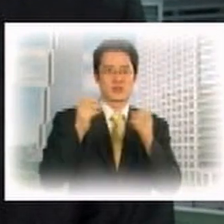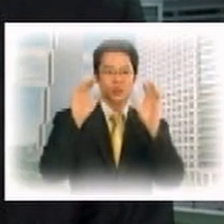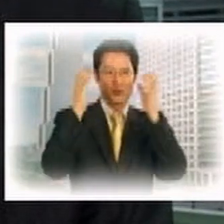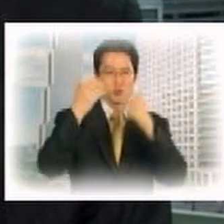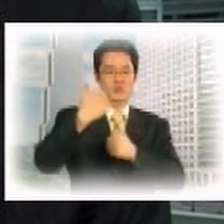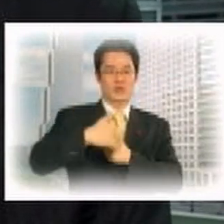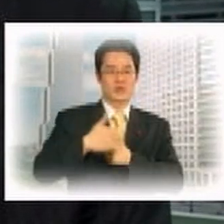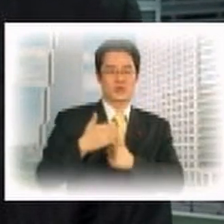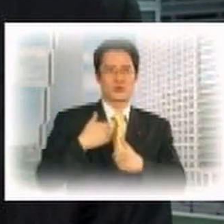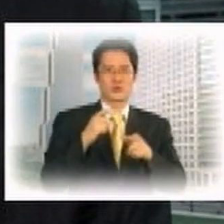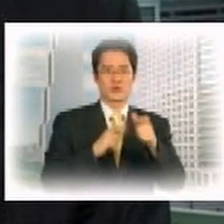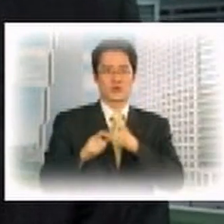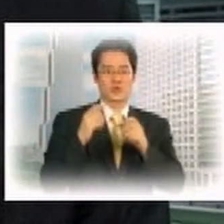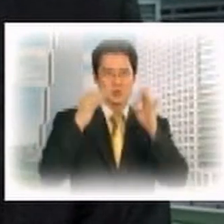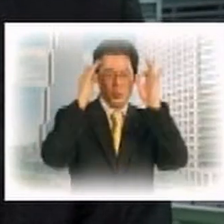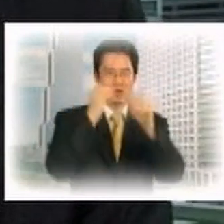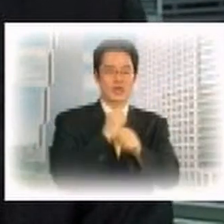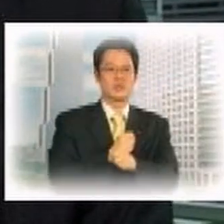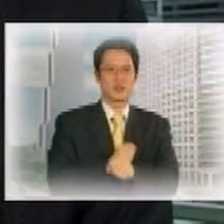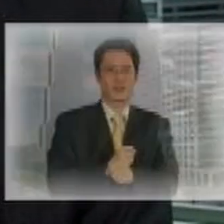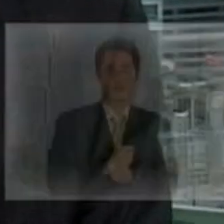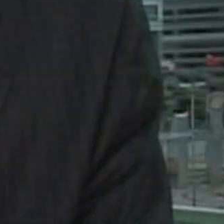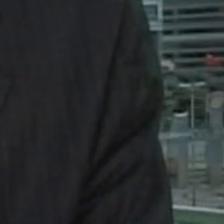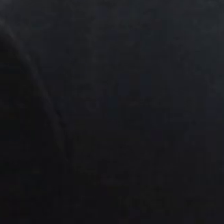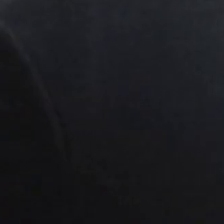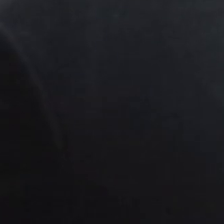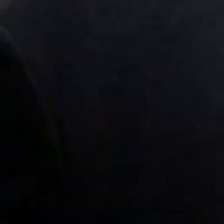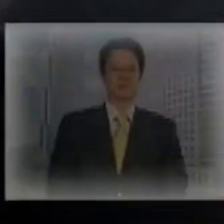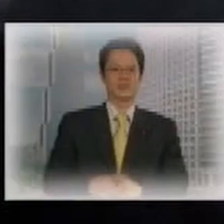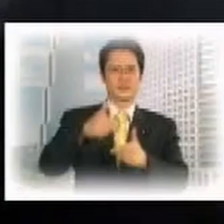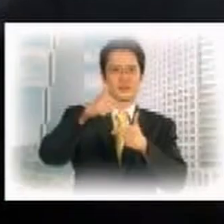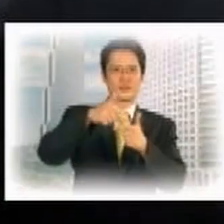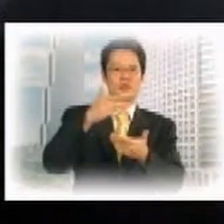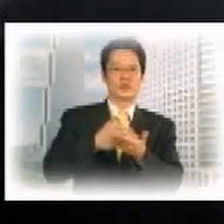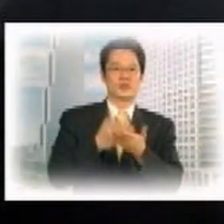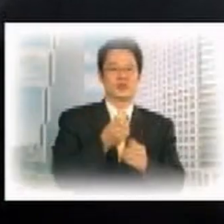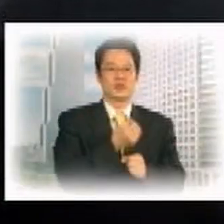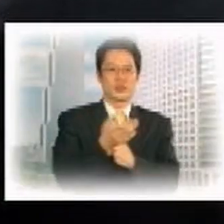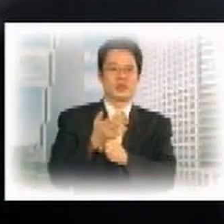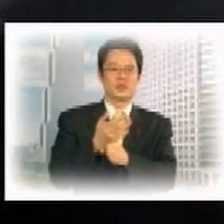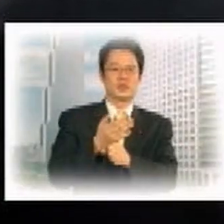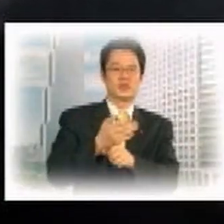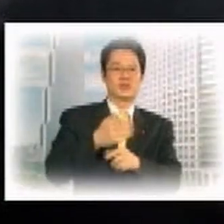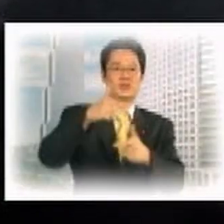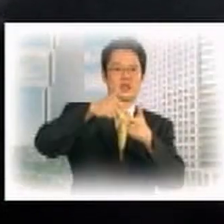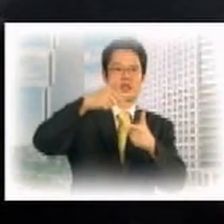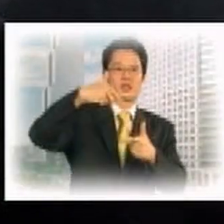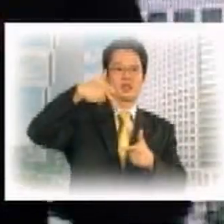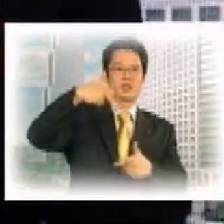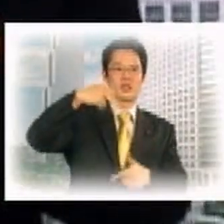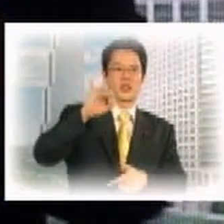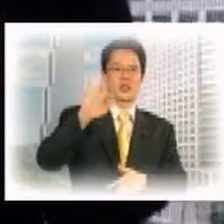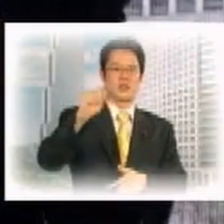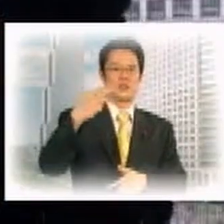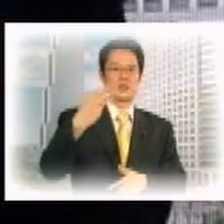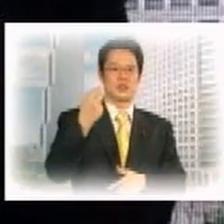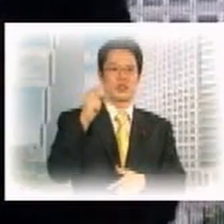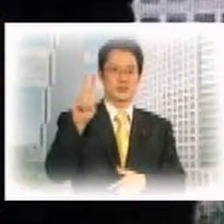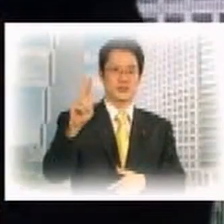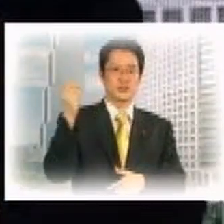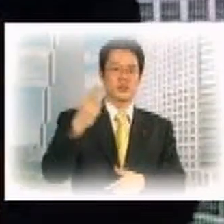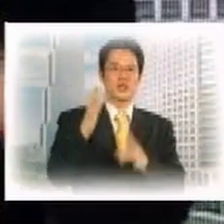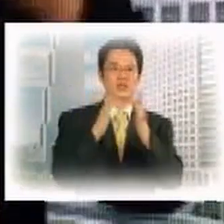격려 바라고요. 저도 열심히 노력하도록 하겠습니다. 구정 뉴스를 전하는 주요 매체는 강남케이블TV와 인터넷,